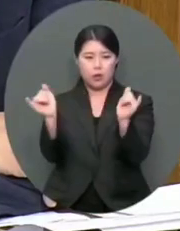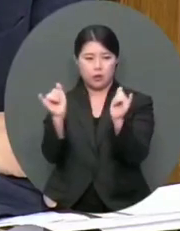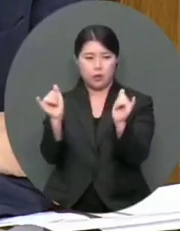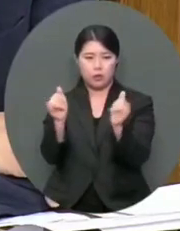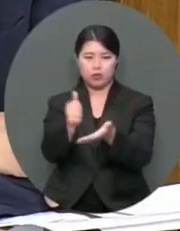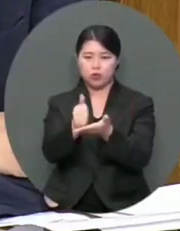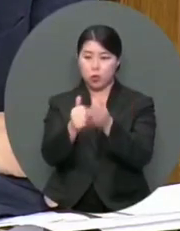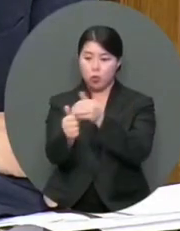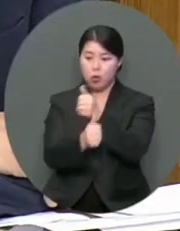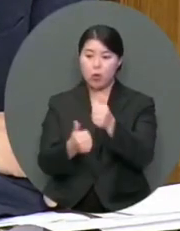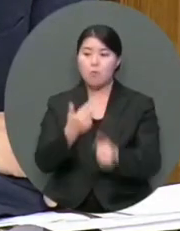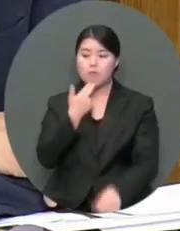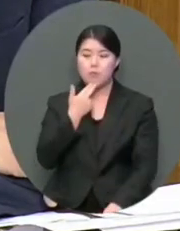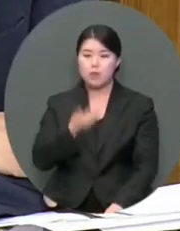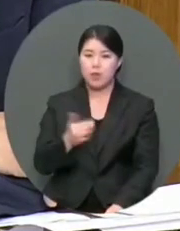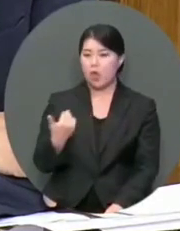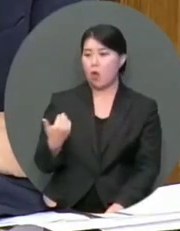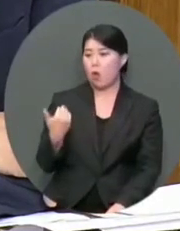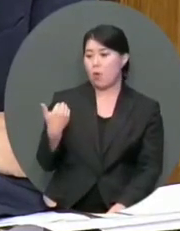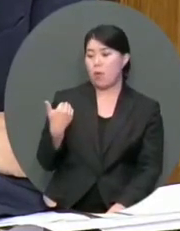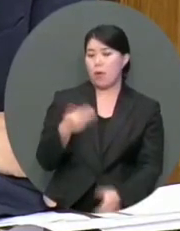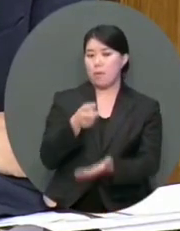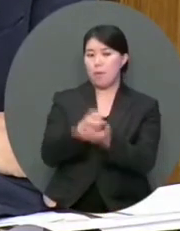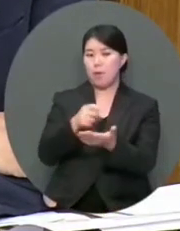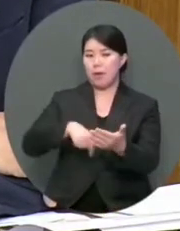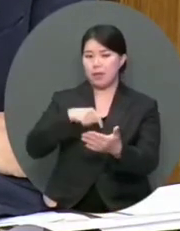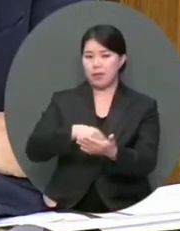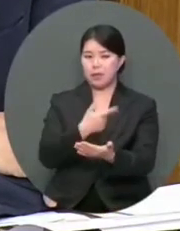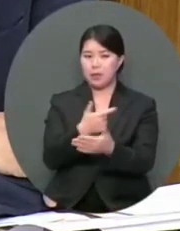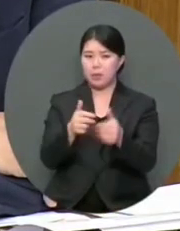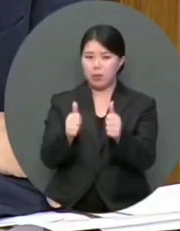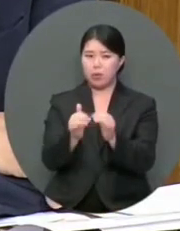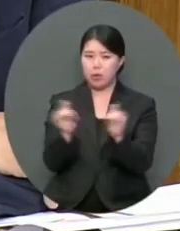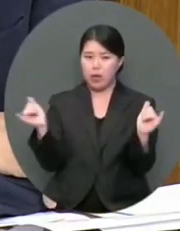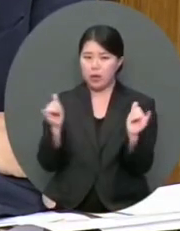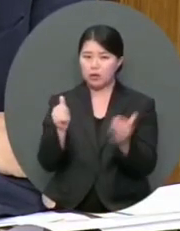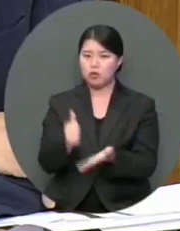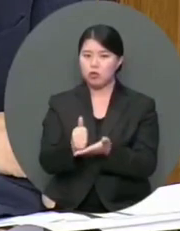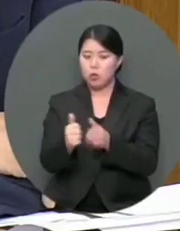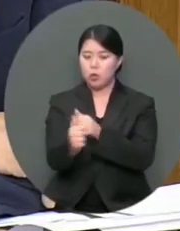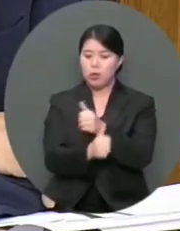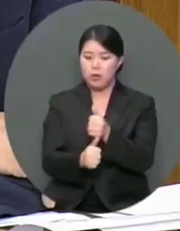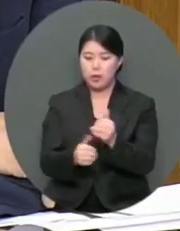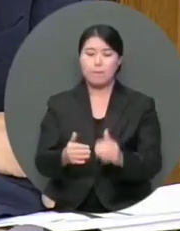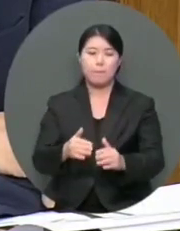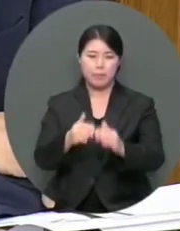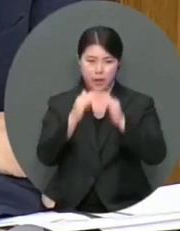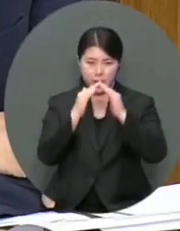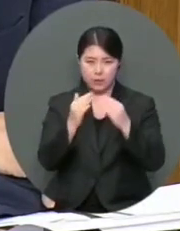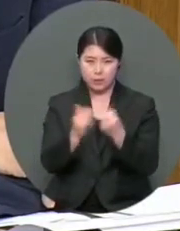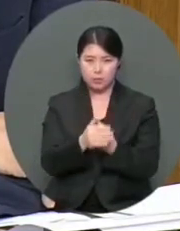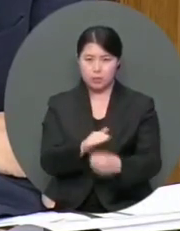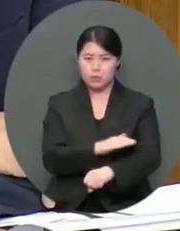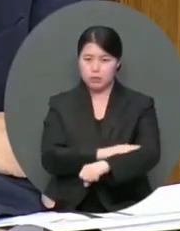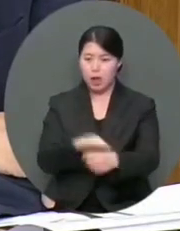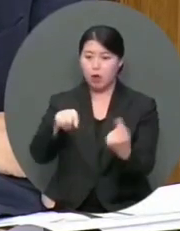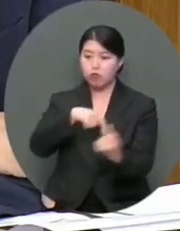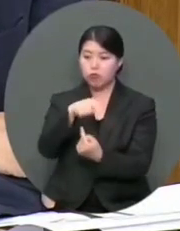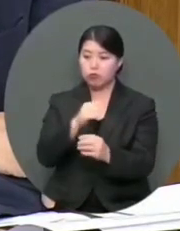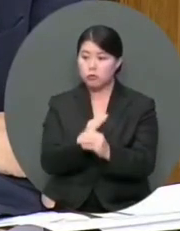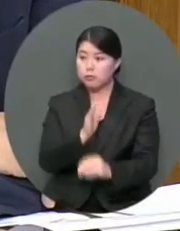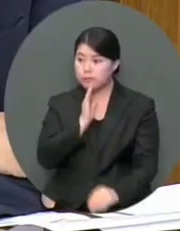추천위원회가 없었는데 얼마 전에 법률에 대법관 후보 추천위원회가 생겨서 지금 현재 잘 작동하고